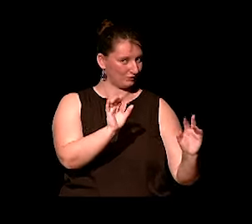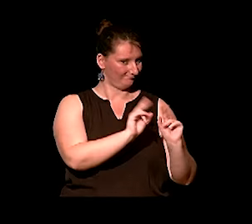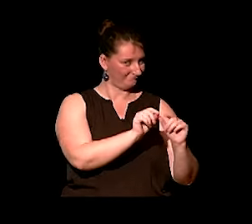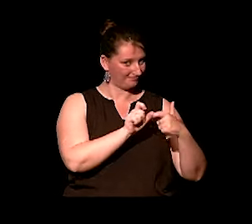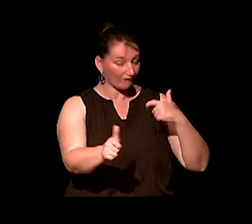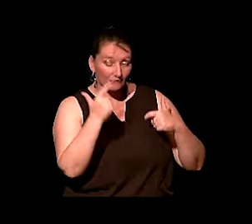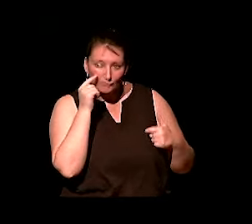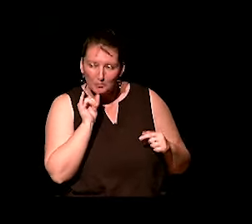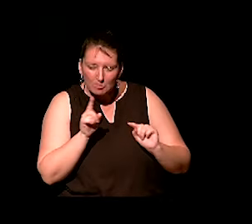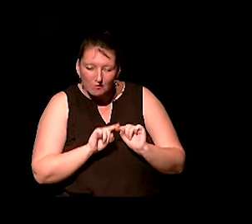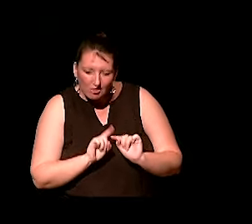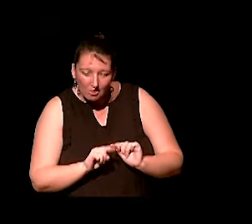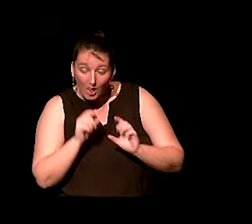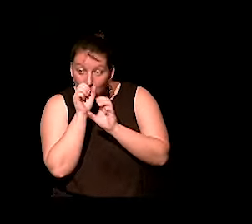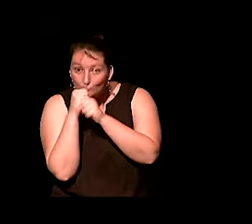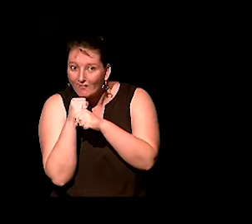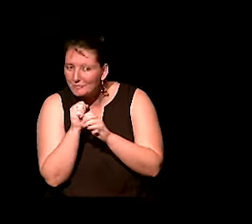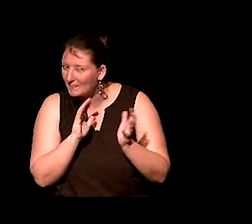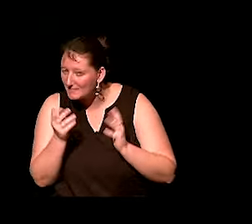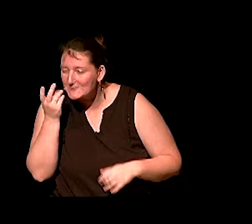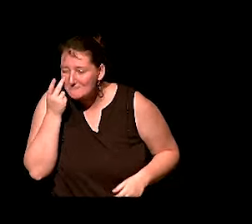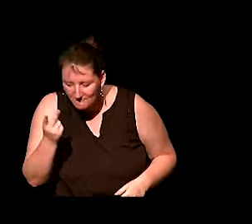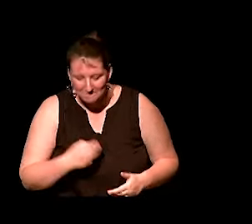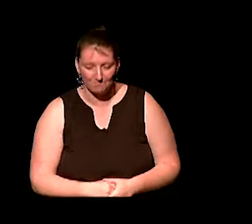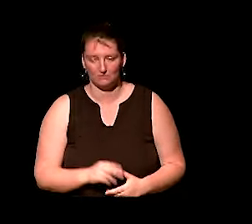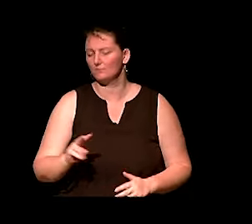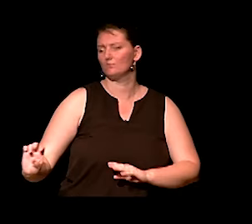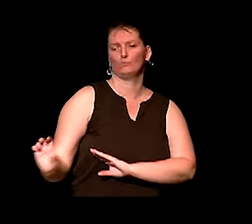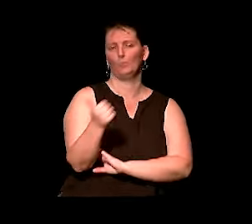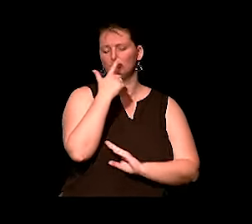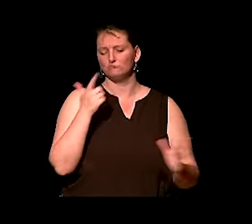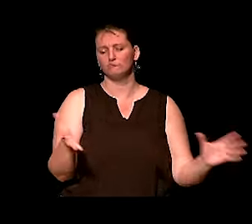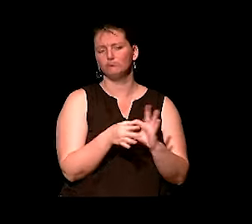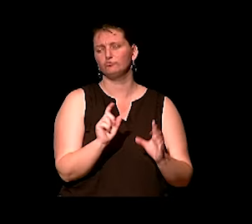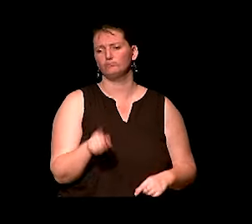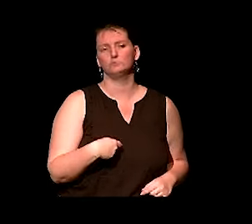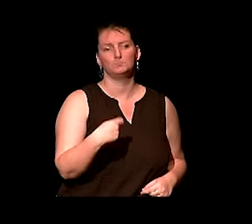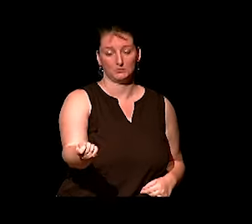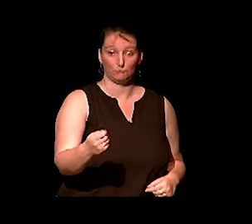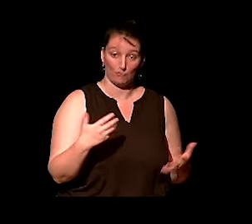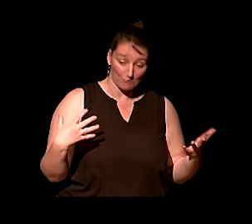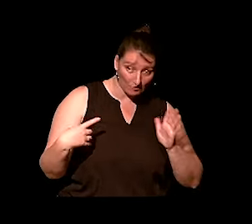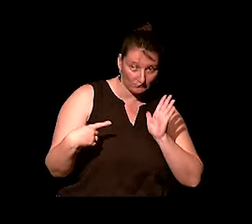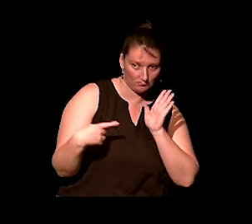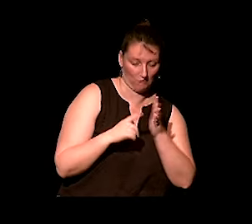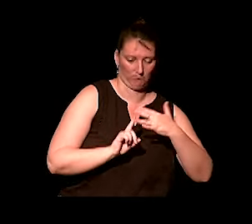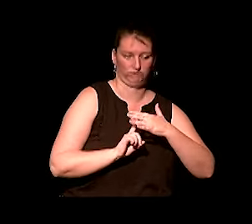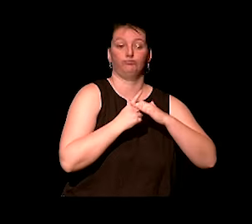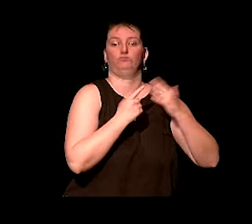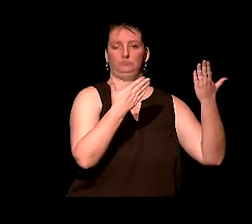plus secrets ensemble ce soir. Le lien le plus évident, c'est celui du moment de la naissance du cinéma